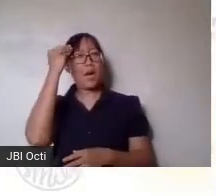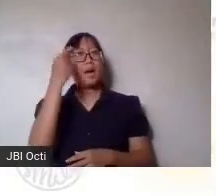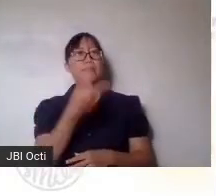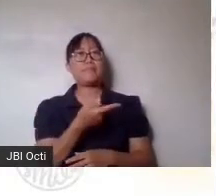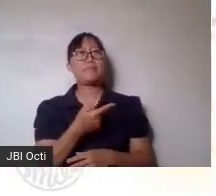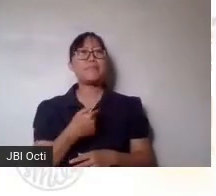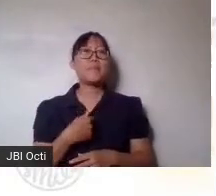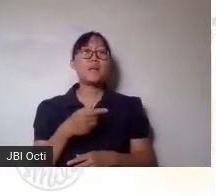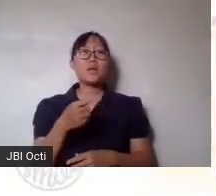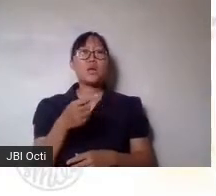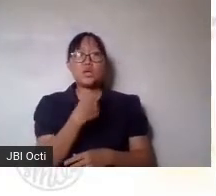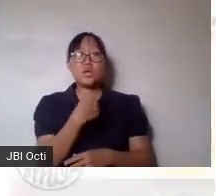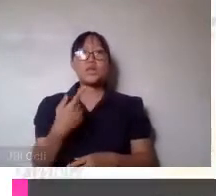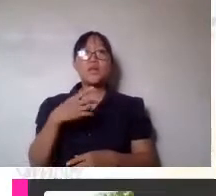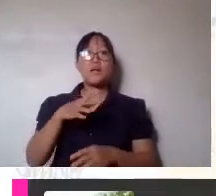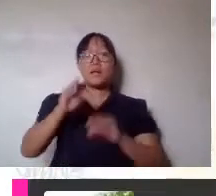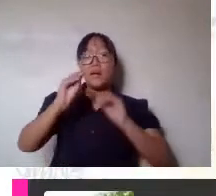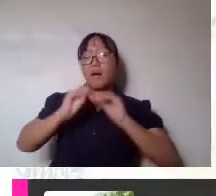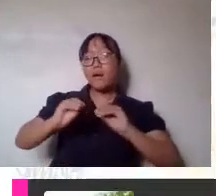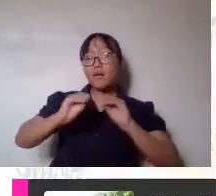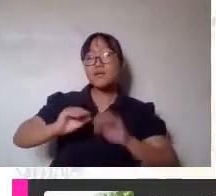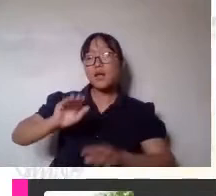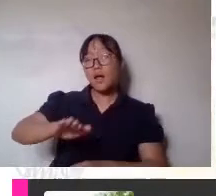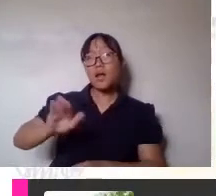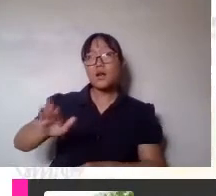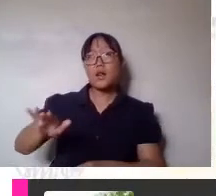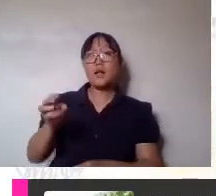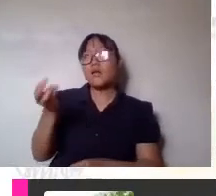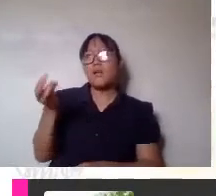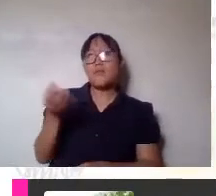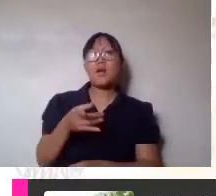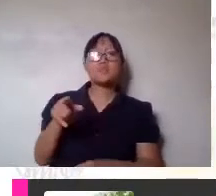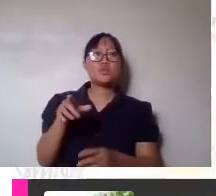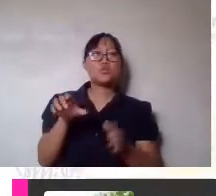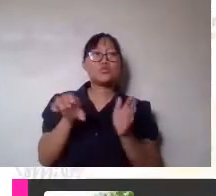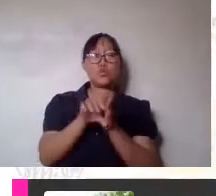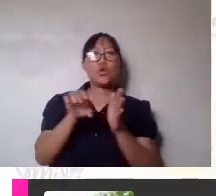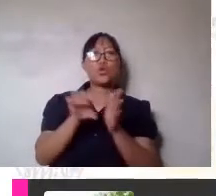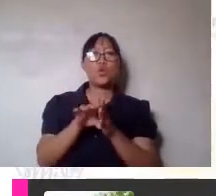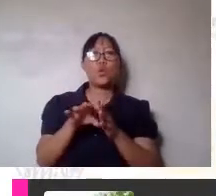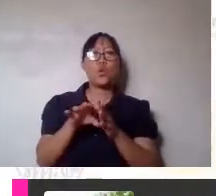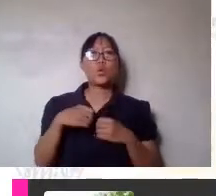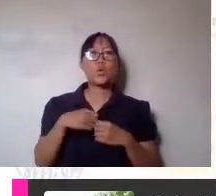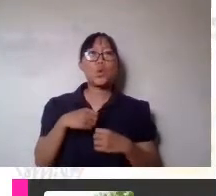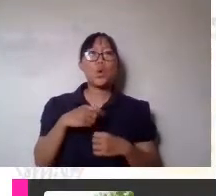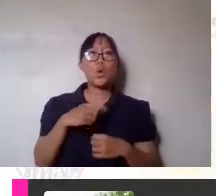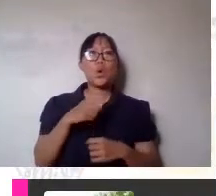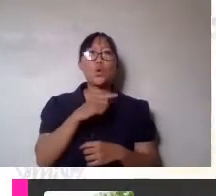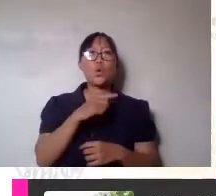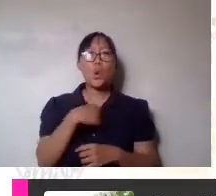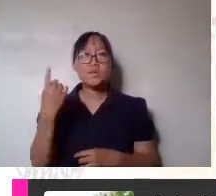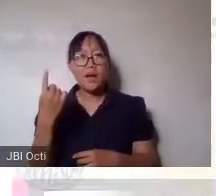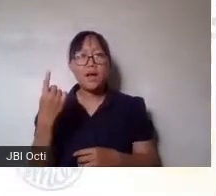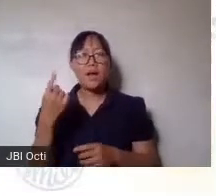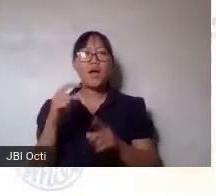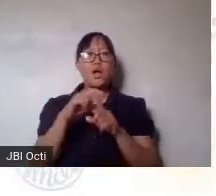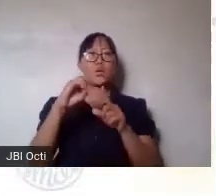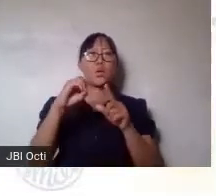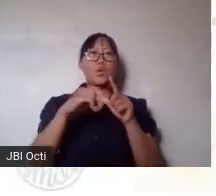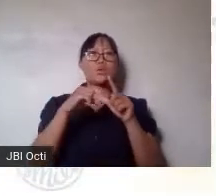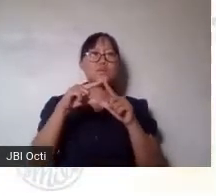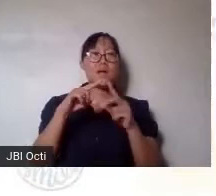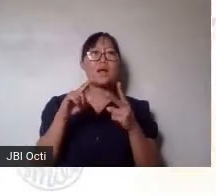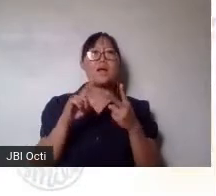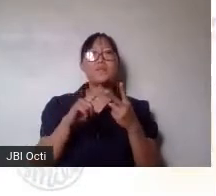pada anak yang bukan autisme misalnya dosa atau kemudian pahala atau kemudian haram atau